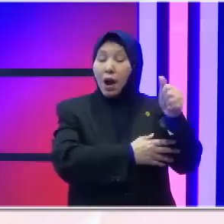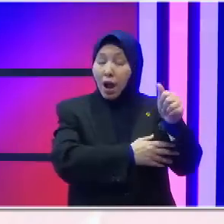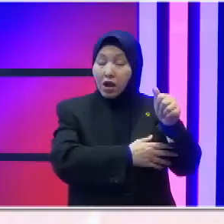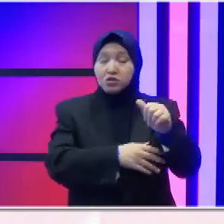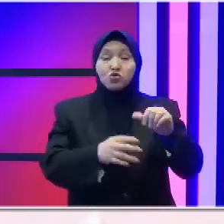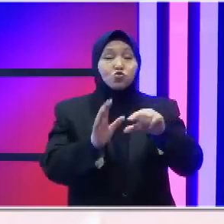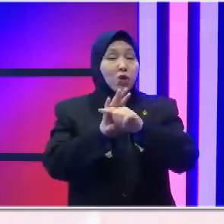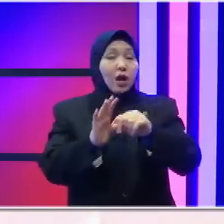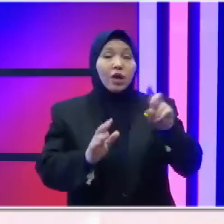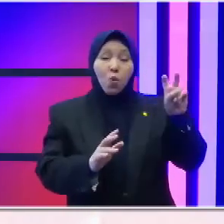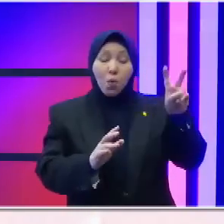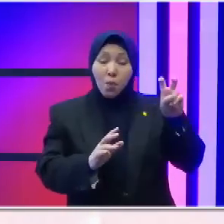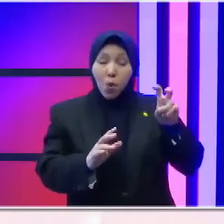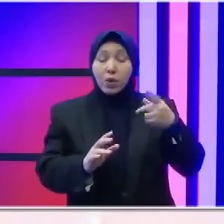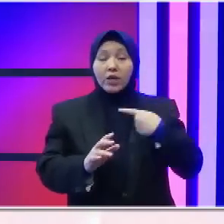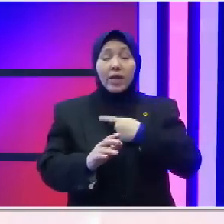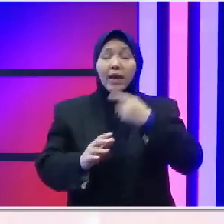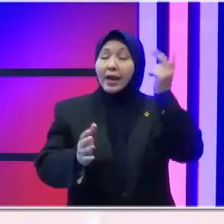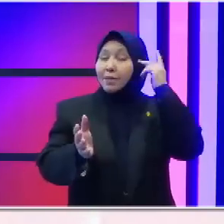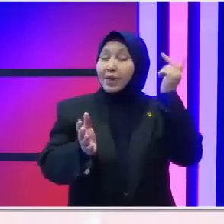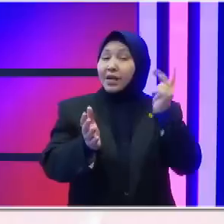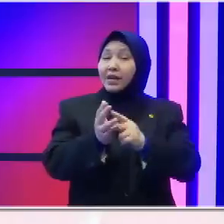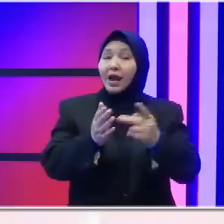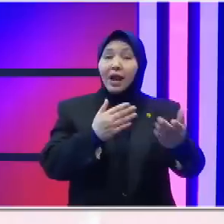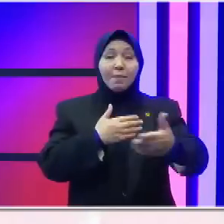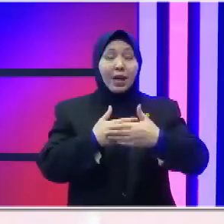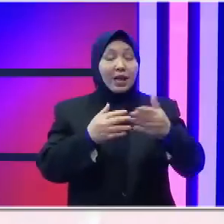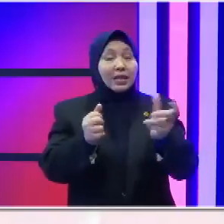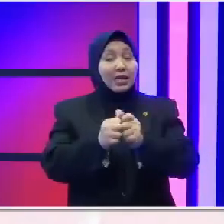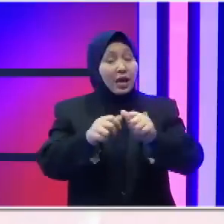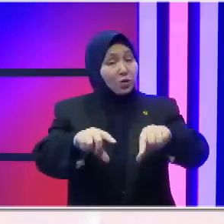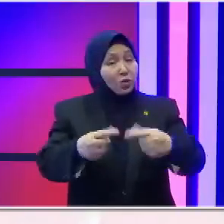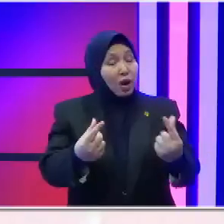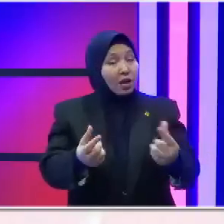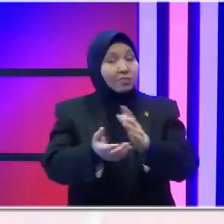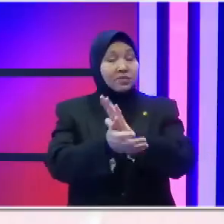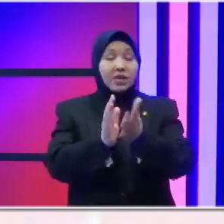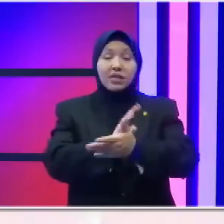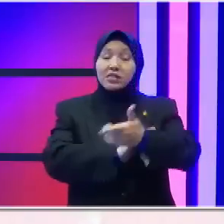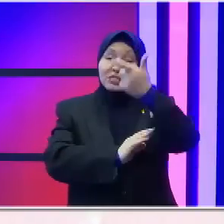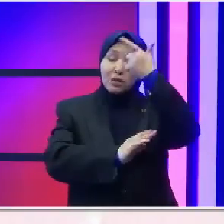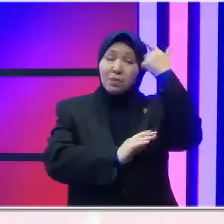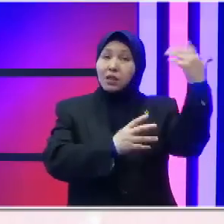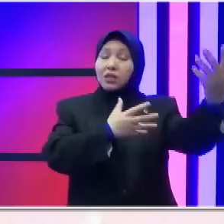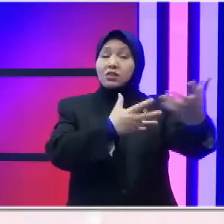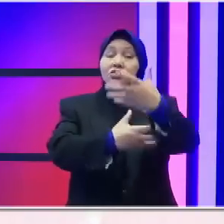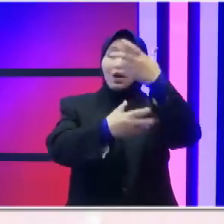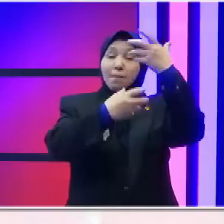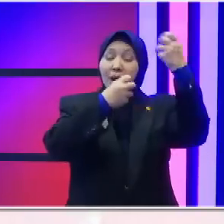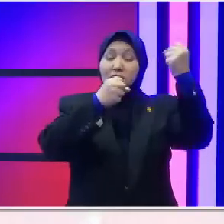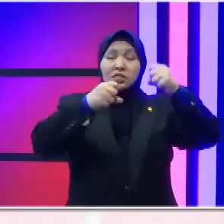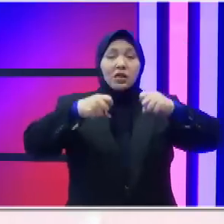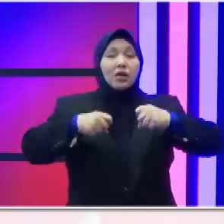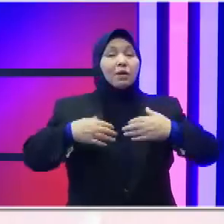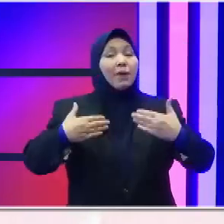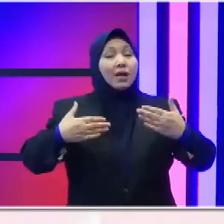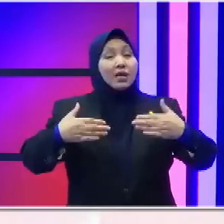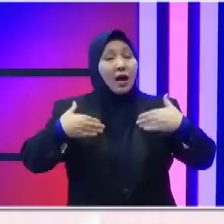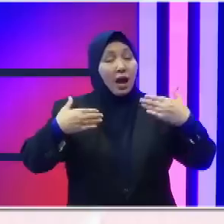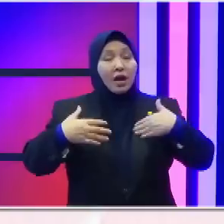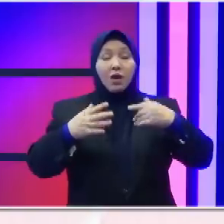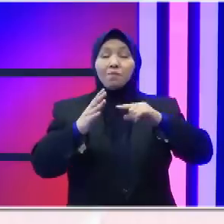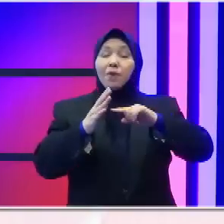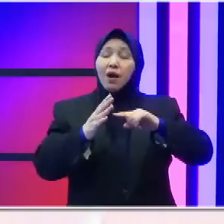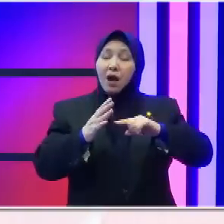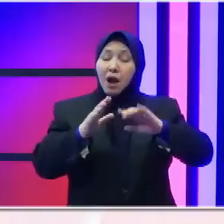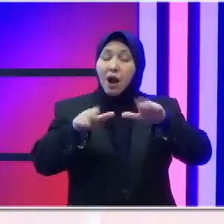pada ayat 1 hingga 8 kita akan berkenalan kembali dengan Al-Quran sebagai sebab tercapainya kebahagiaan. Formula